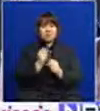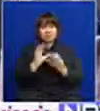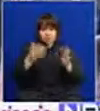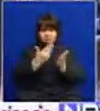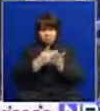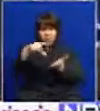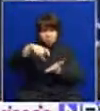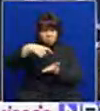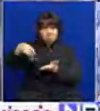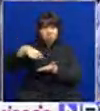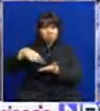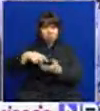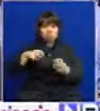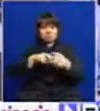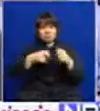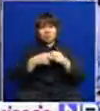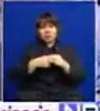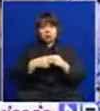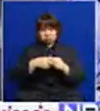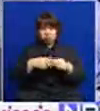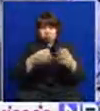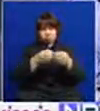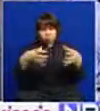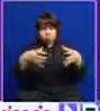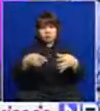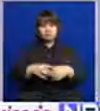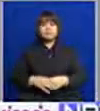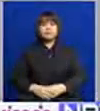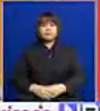โอนเงินสร้างความเสียหายให้ประชาชนจำนวนมาก